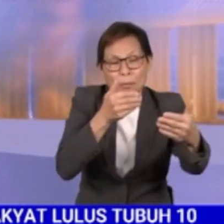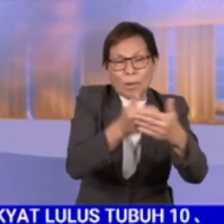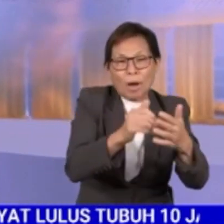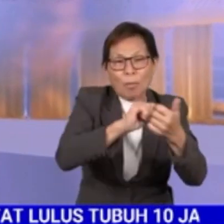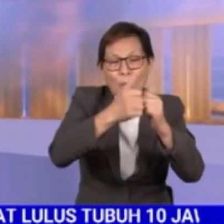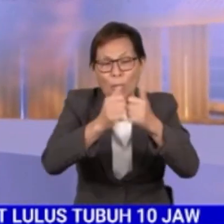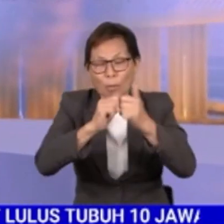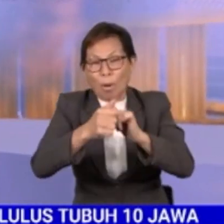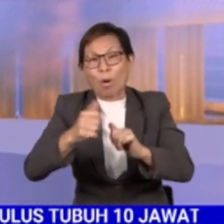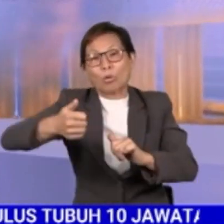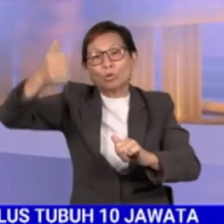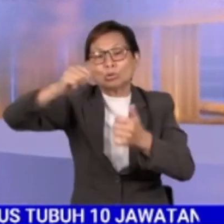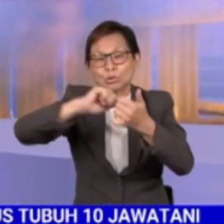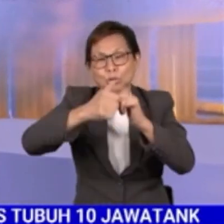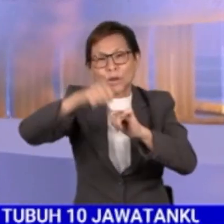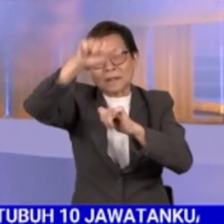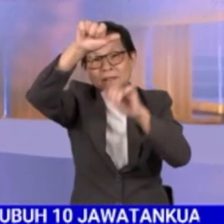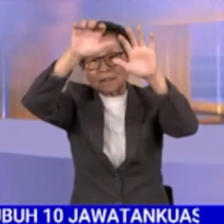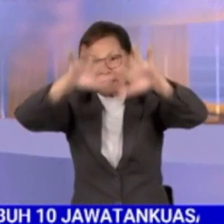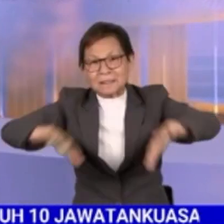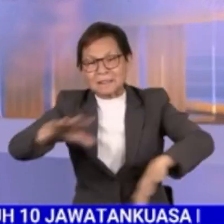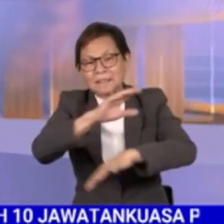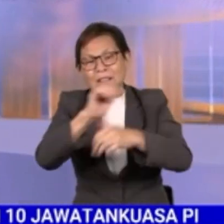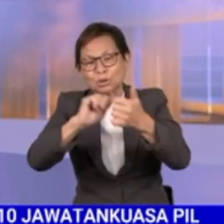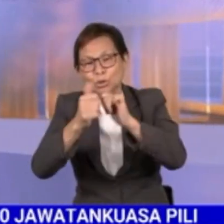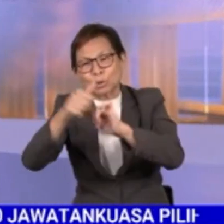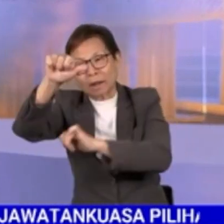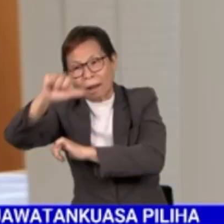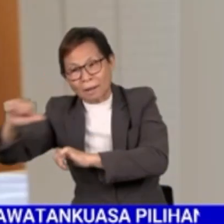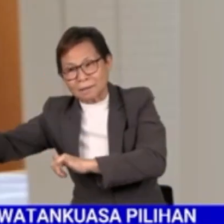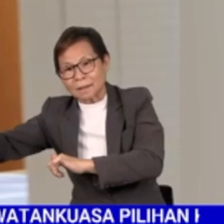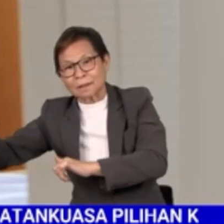utama tahun ini yaitu isukansi dan sukan Asia